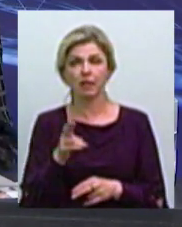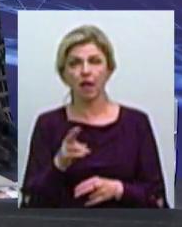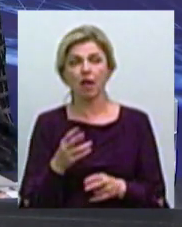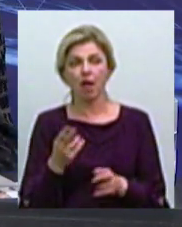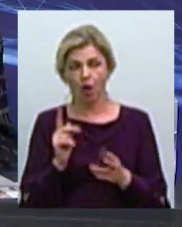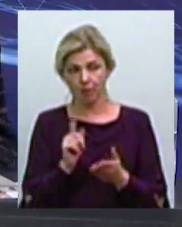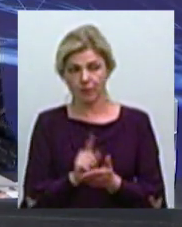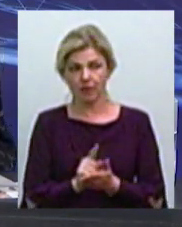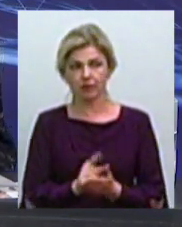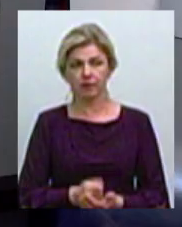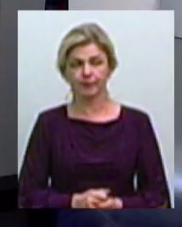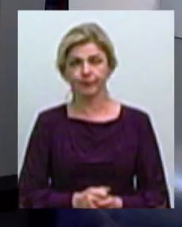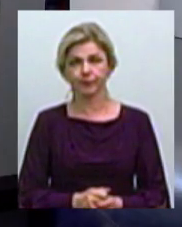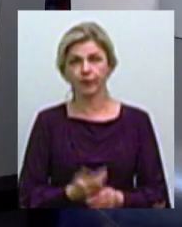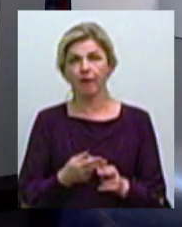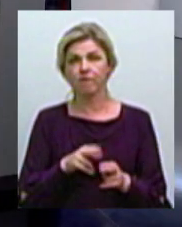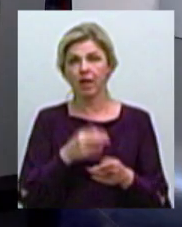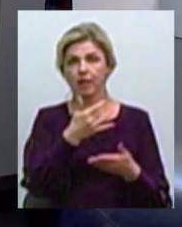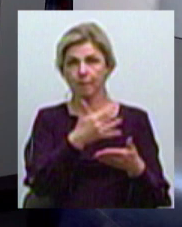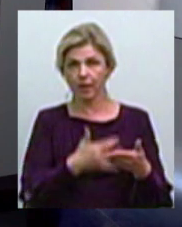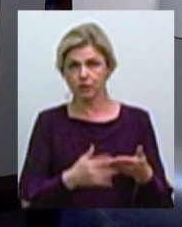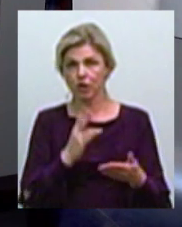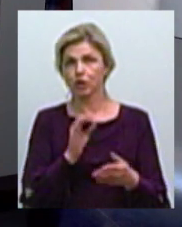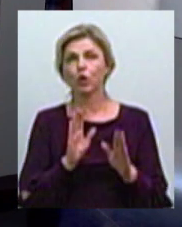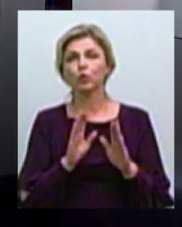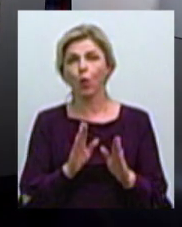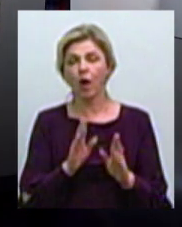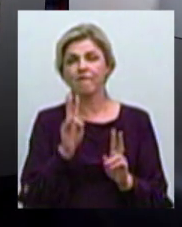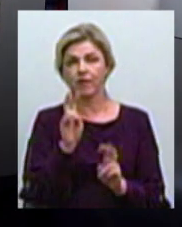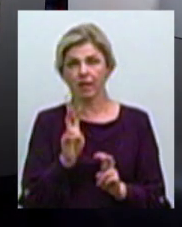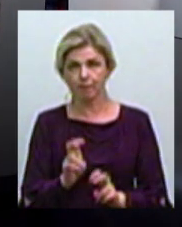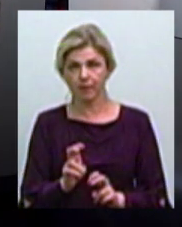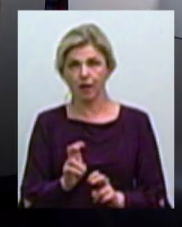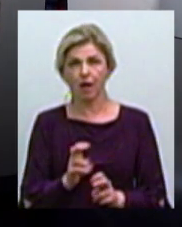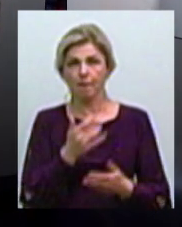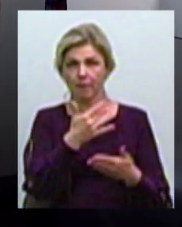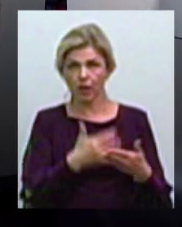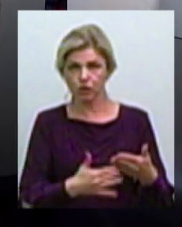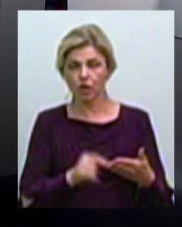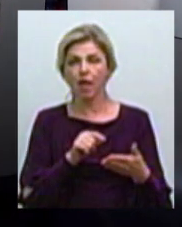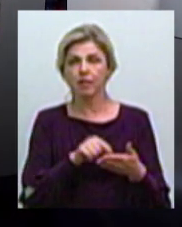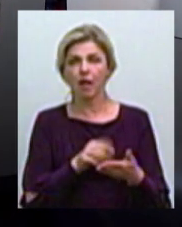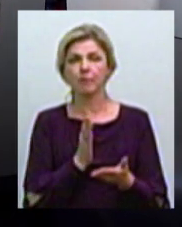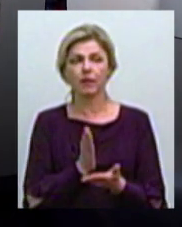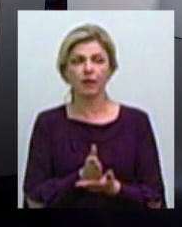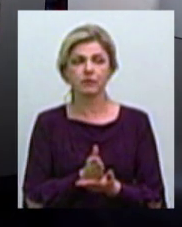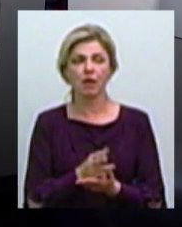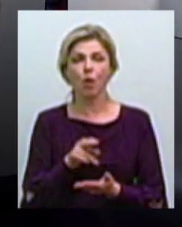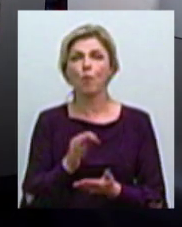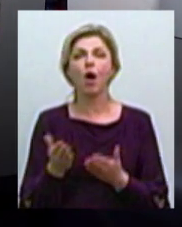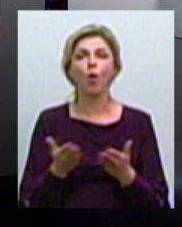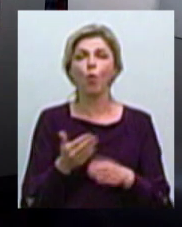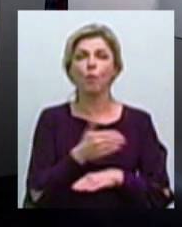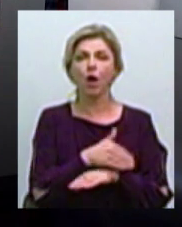есть обязательно. В этом перечне не только фирмы, перечень только фирм. Там есть, по какому